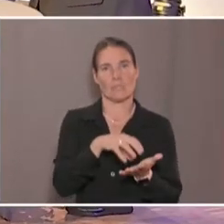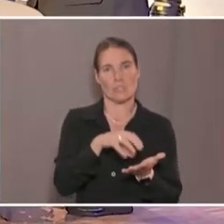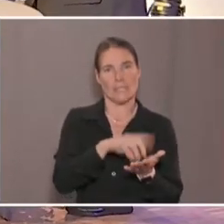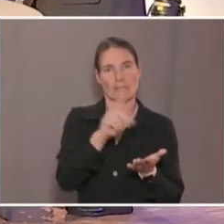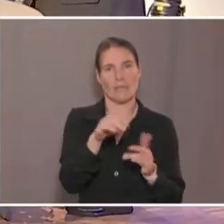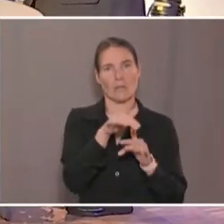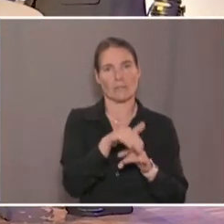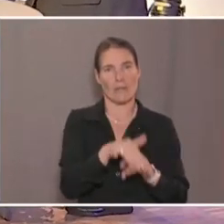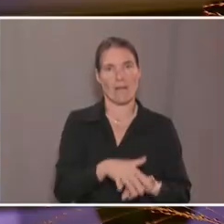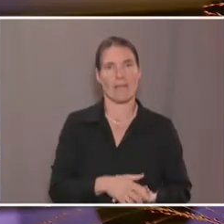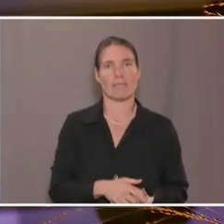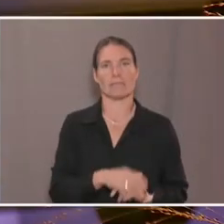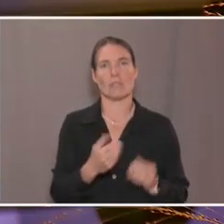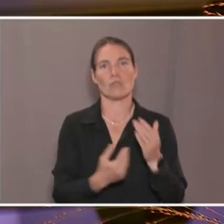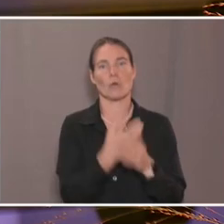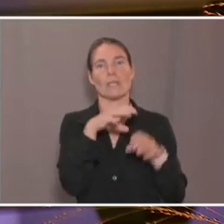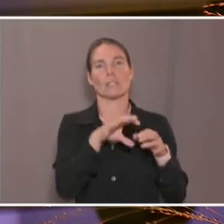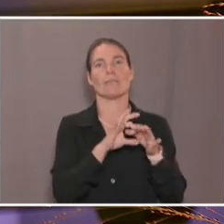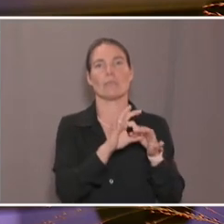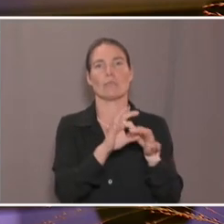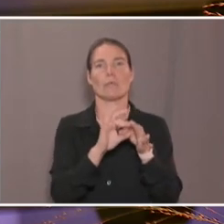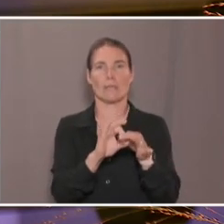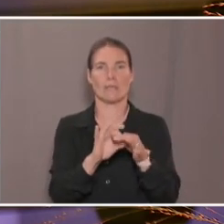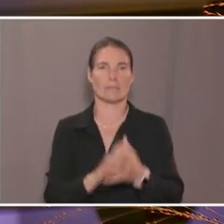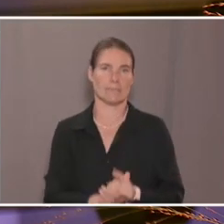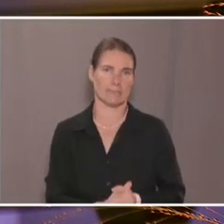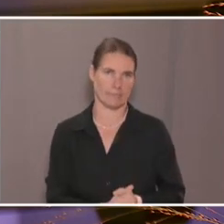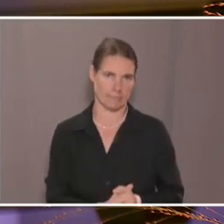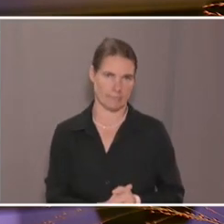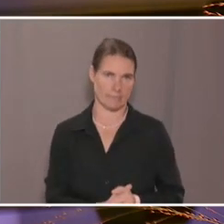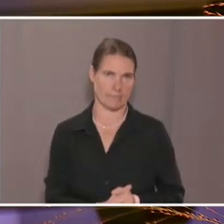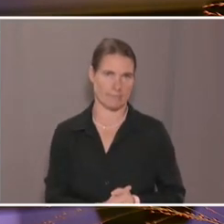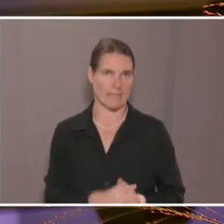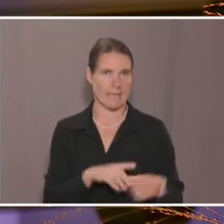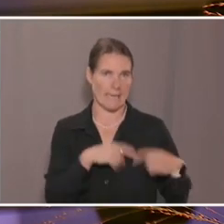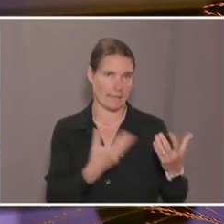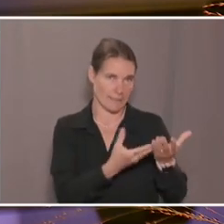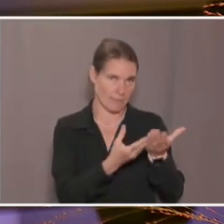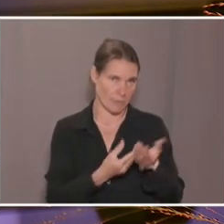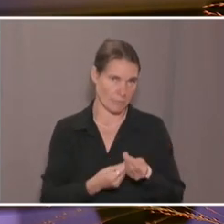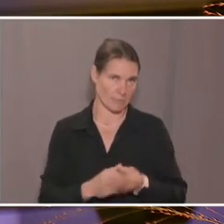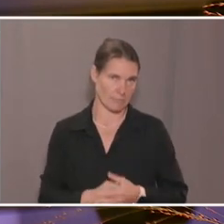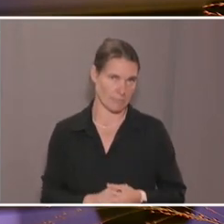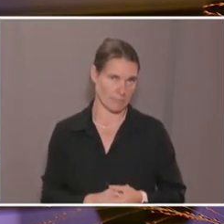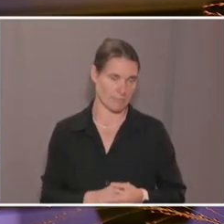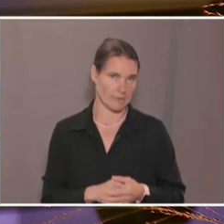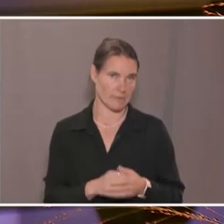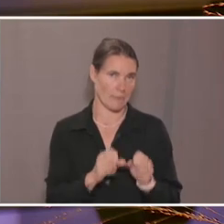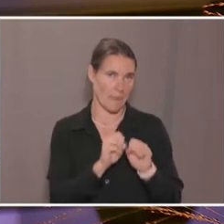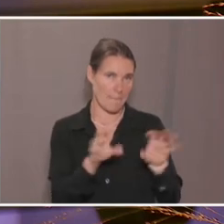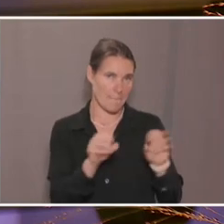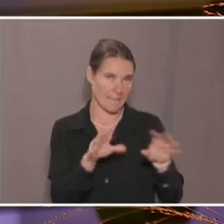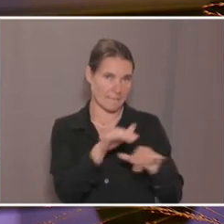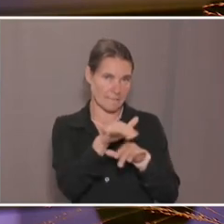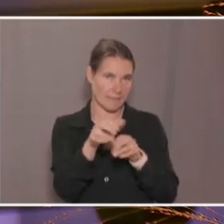haben, sind durch ihren neuen Geschäftsführer Dirk Wernicke heute auch unter uns. Herzlich willkommen. Presse ist da, alles, was in